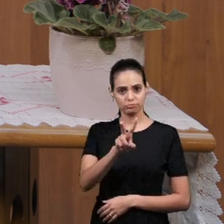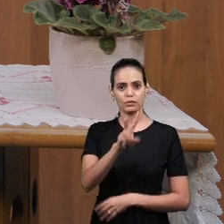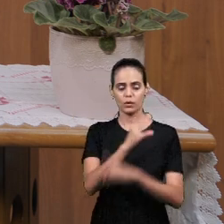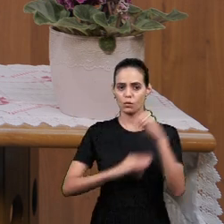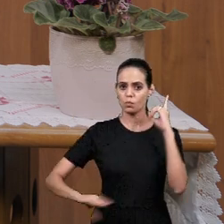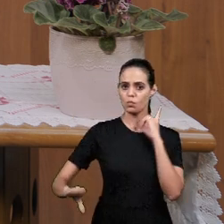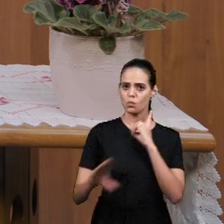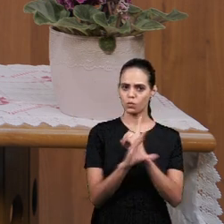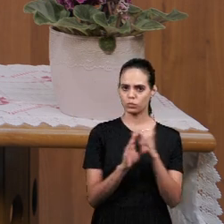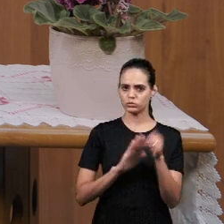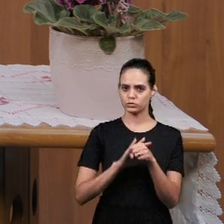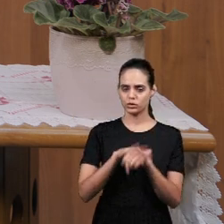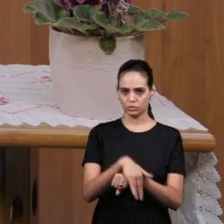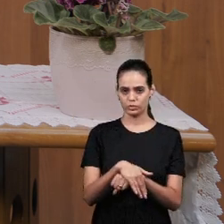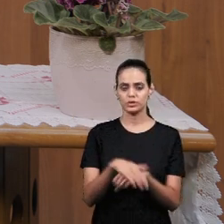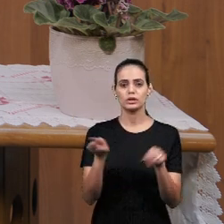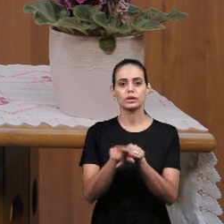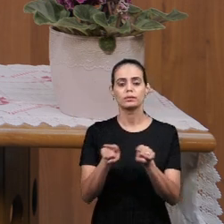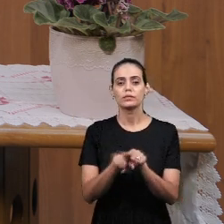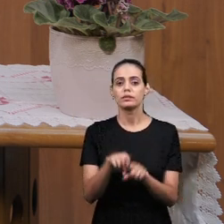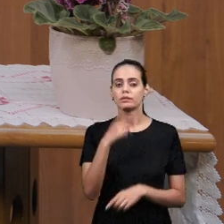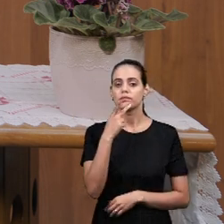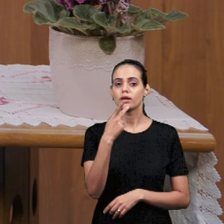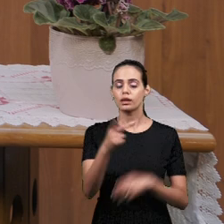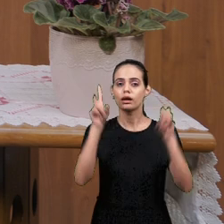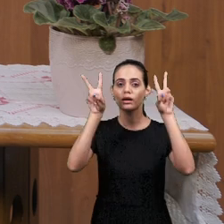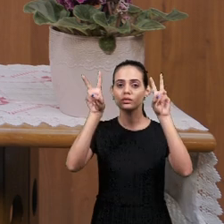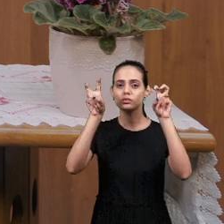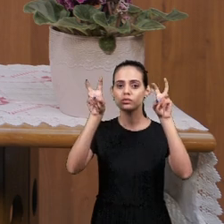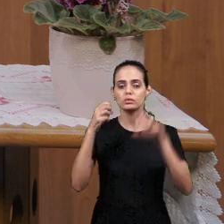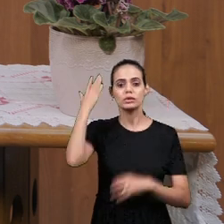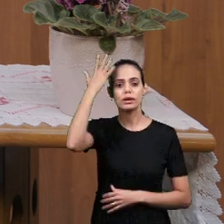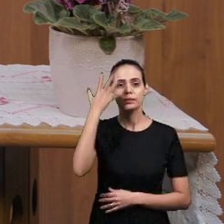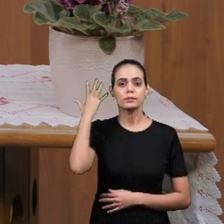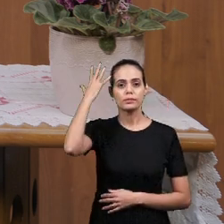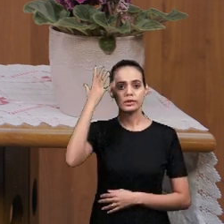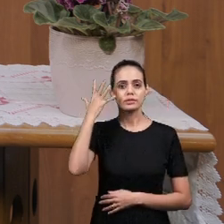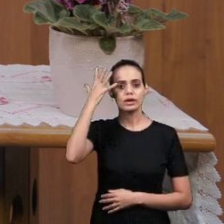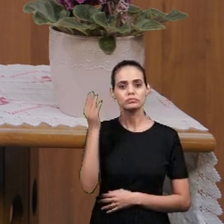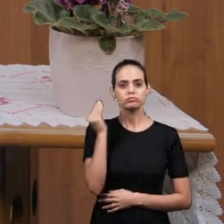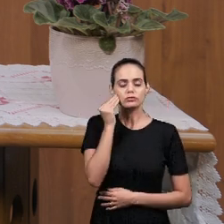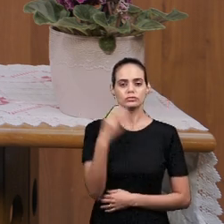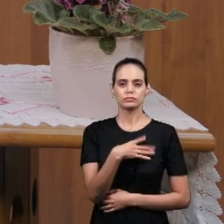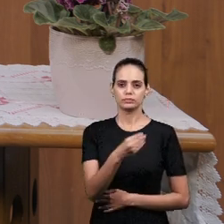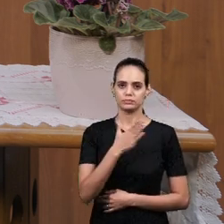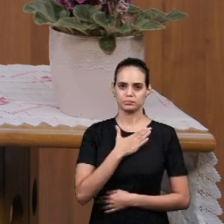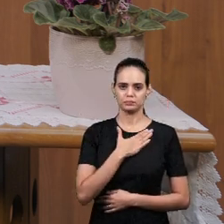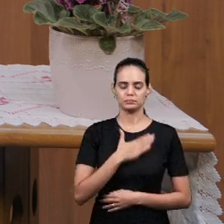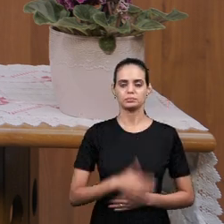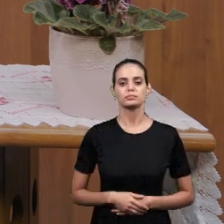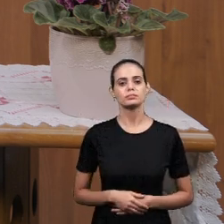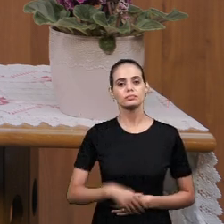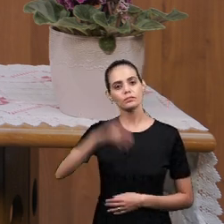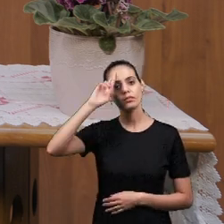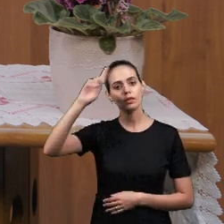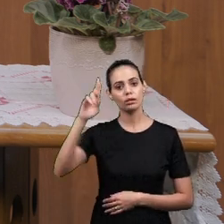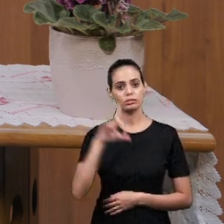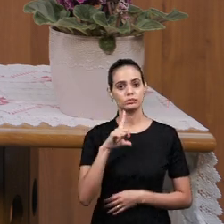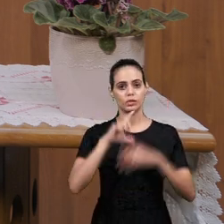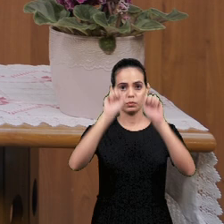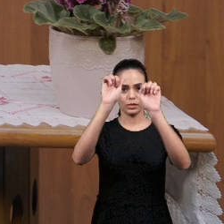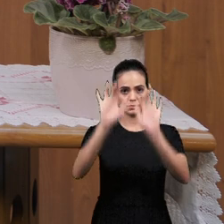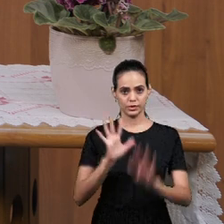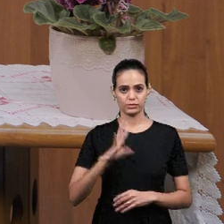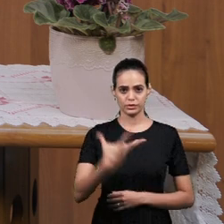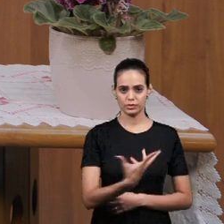revenir. La thématique du message ce soir, c'est « Baise-moi mon fils ». Et le Seigneur a une bénédiction de salut pour